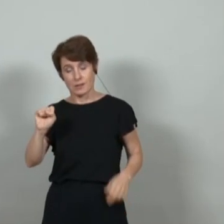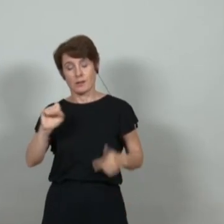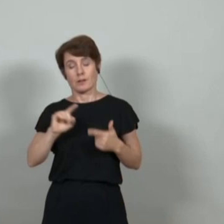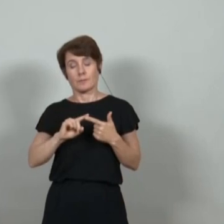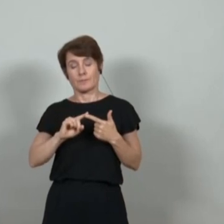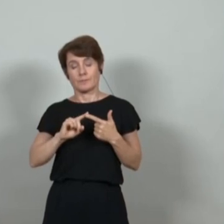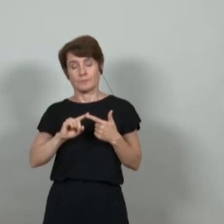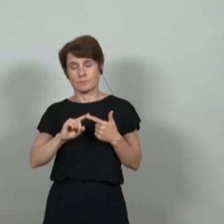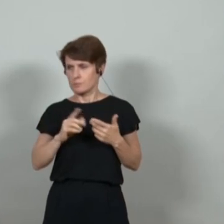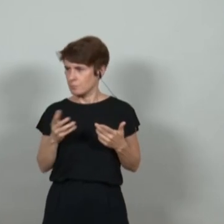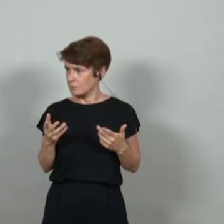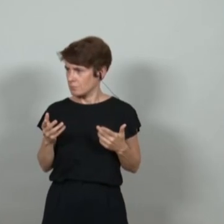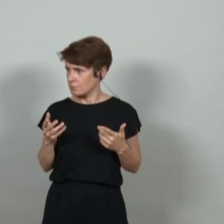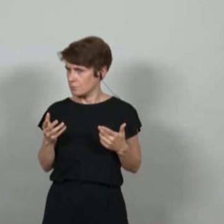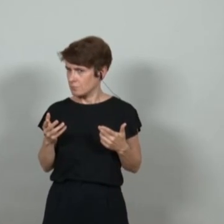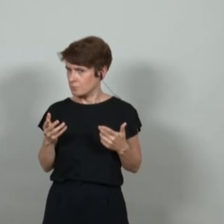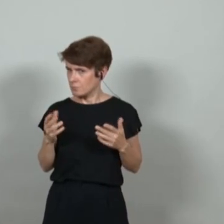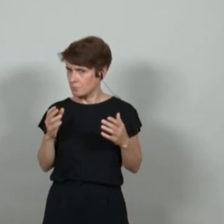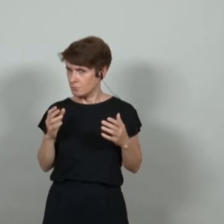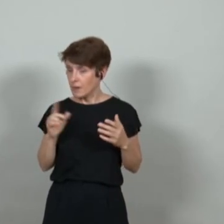je viens de dire donc